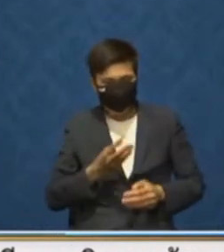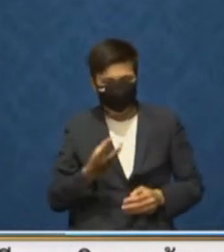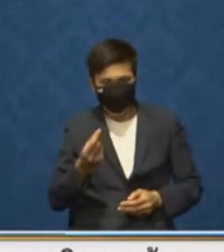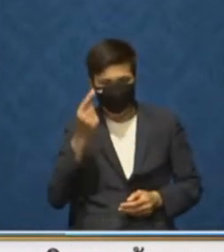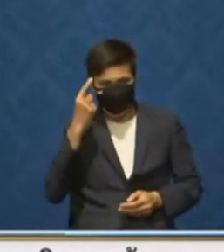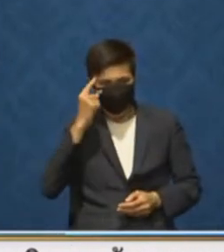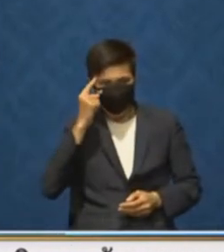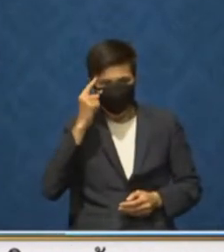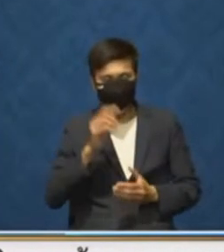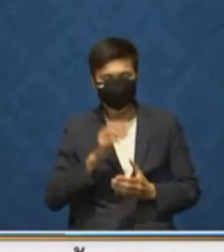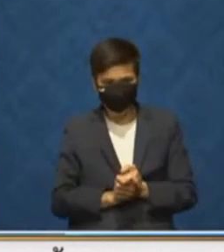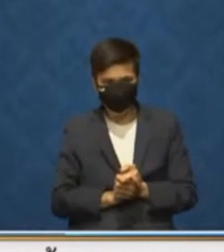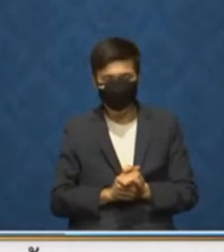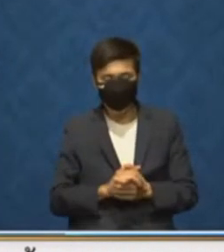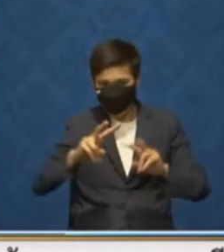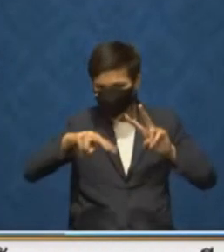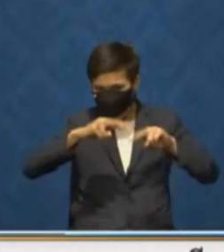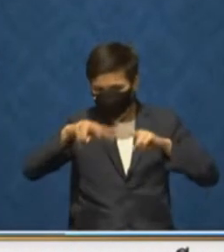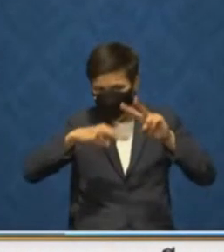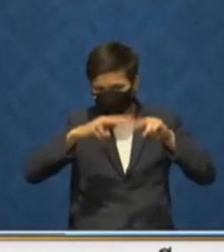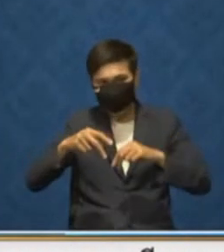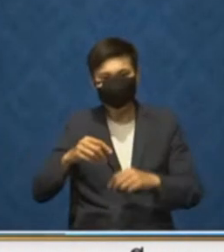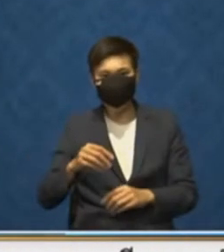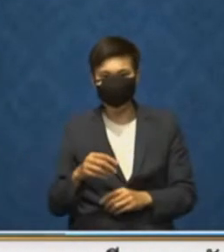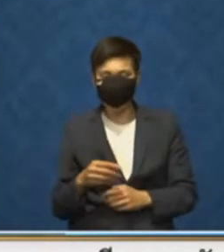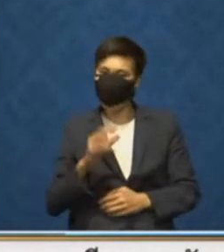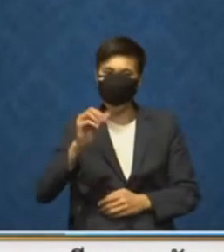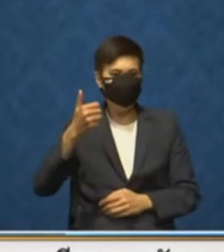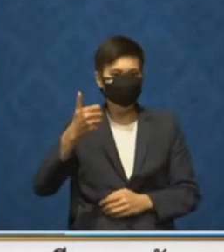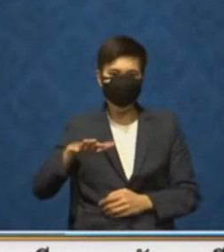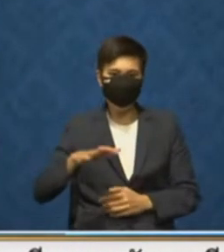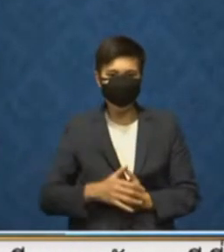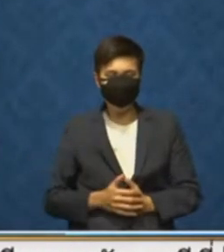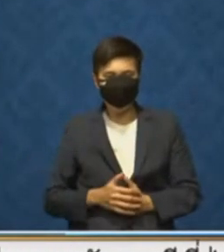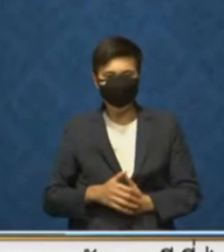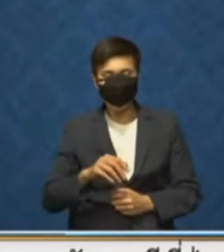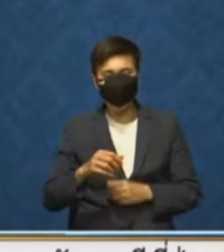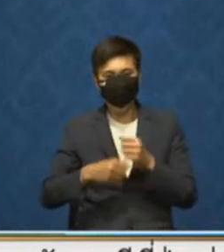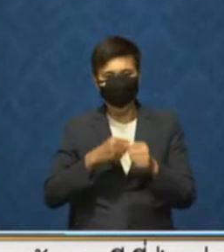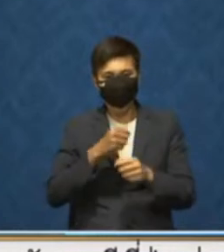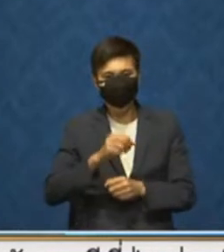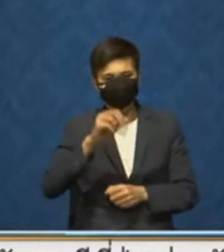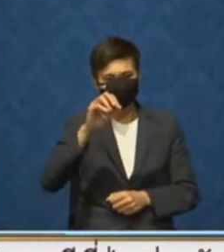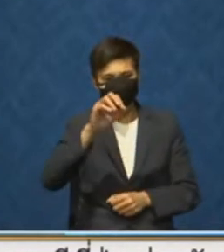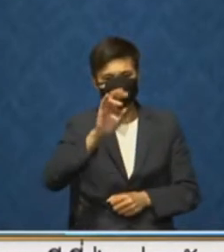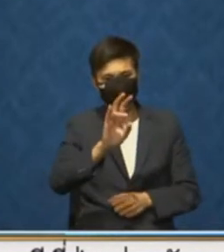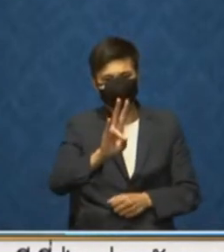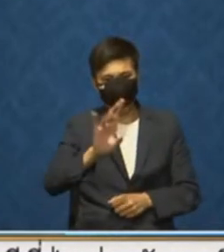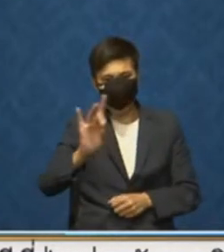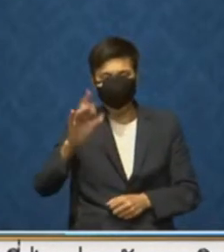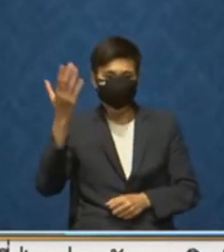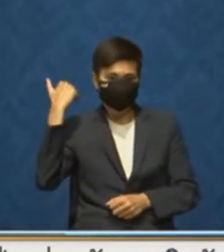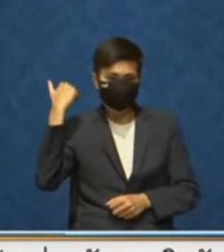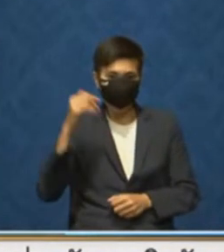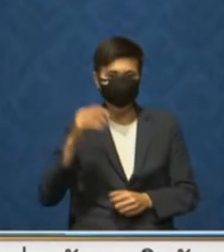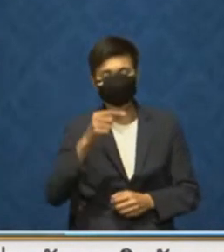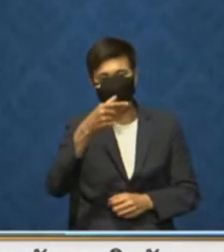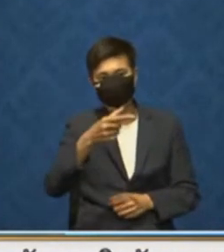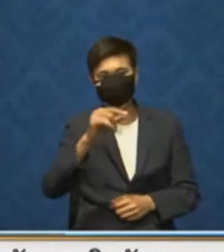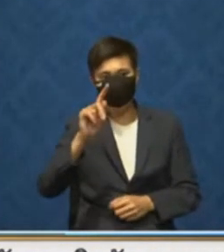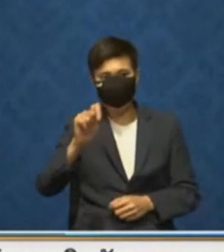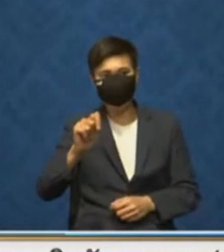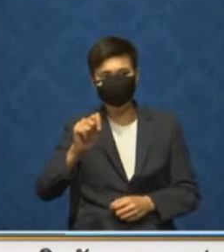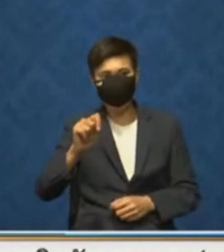กลางได้จำเร่งครับเมื่อจะตัดปีที่เรา gt200นะครับบอลลูนลอย